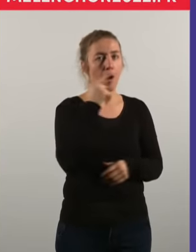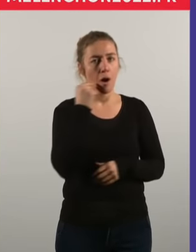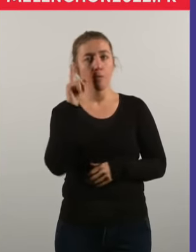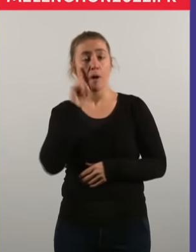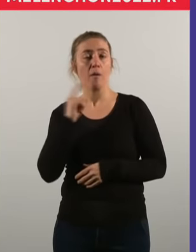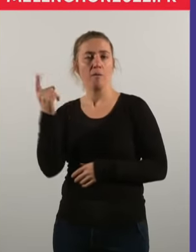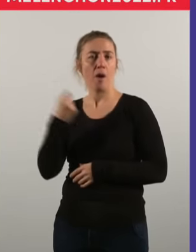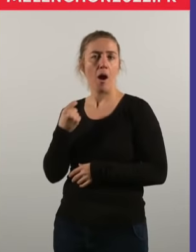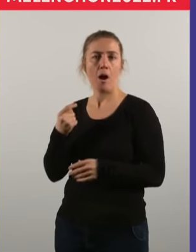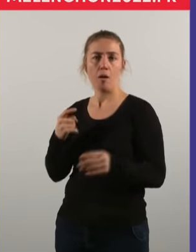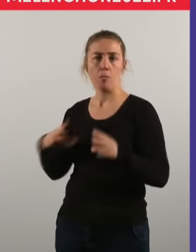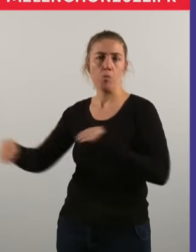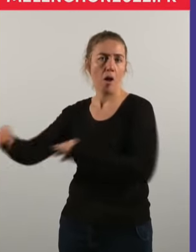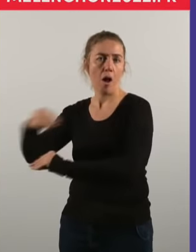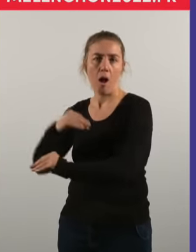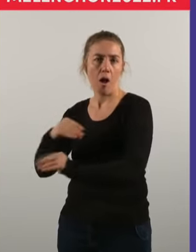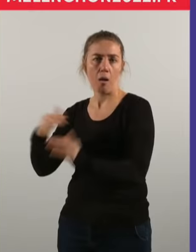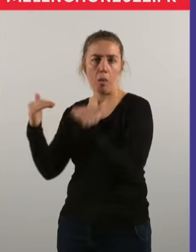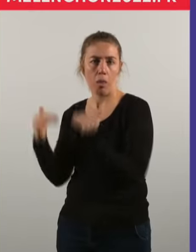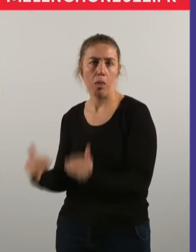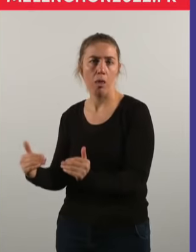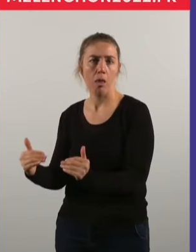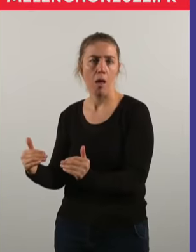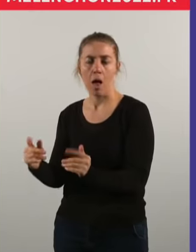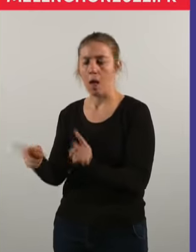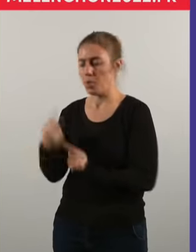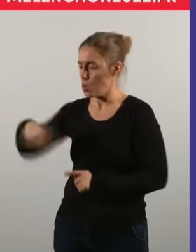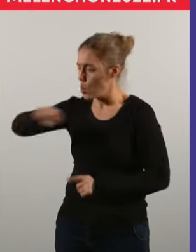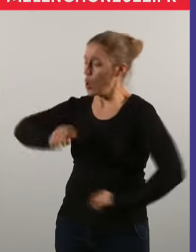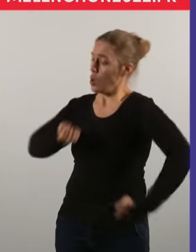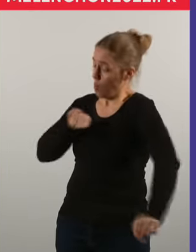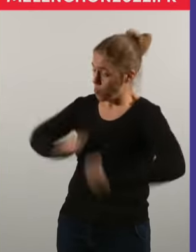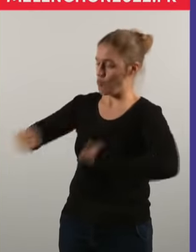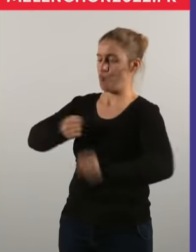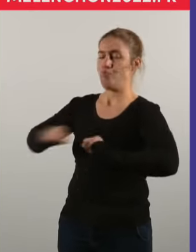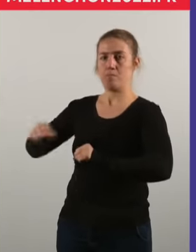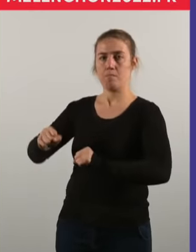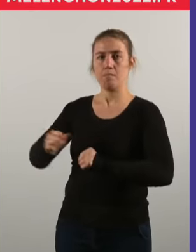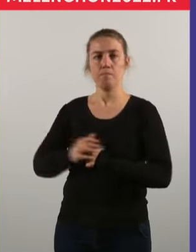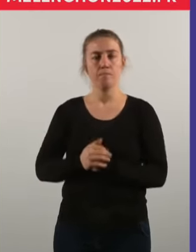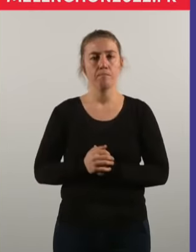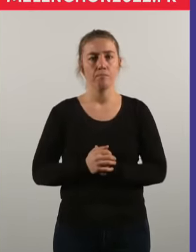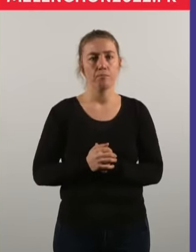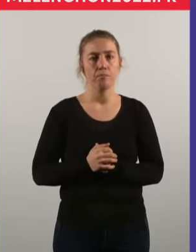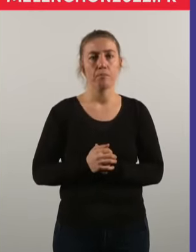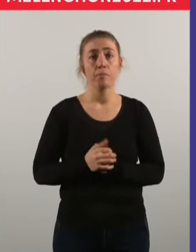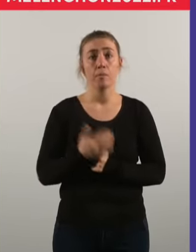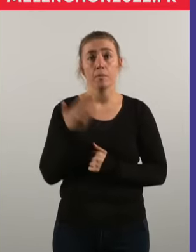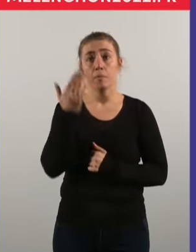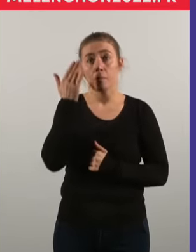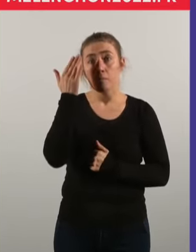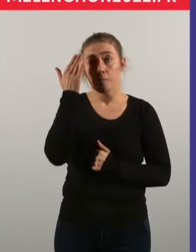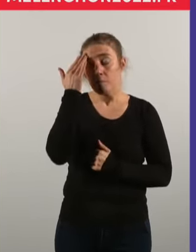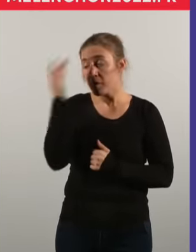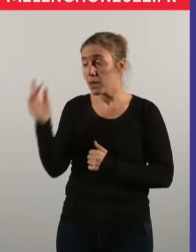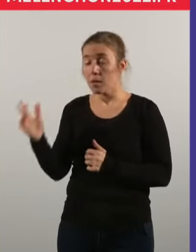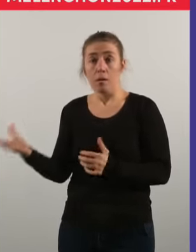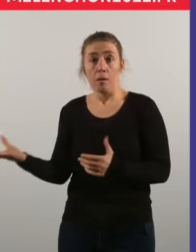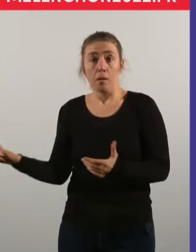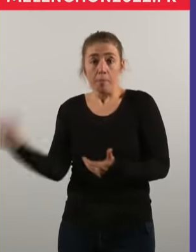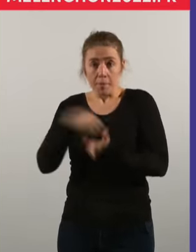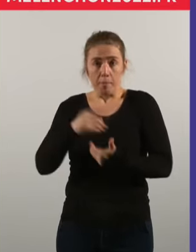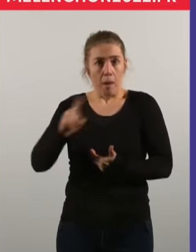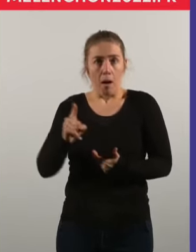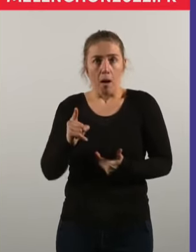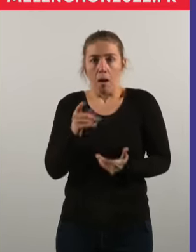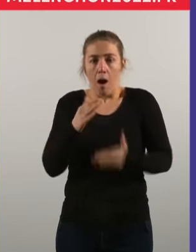des milieux populaires, alors cette fois-ci, il faut vous bouger, d'accord? Si vous aidez pas, eh bien, ça ne va pas se faire tout seul. Et